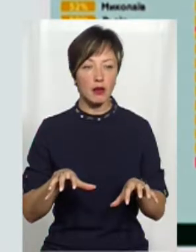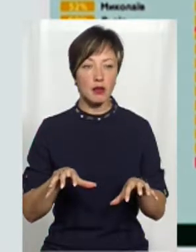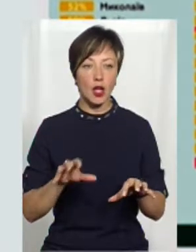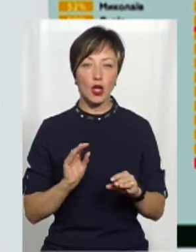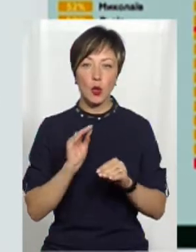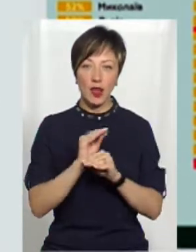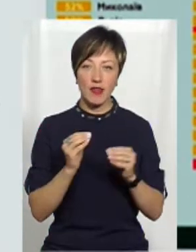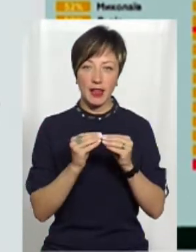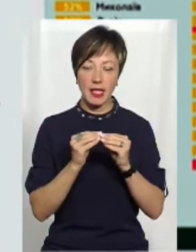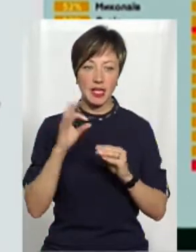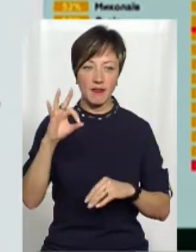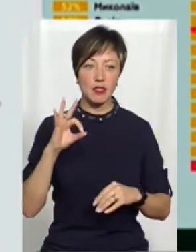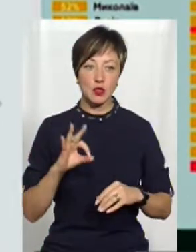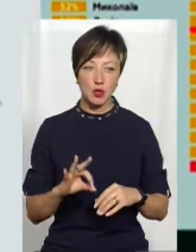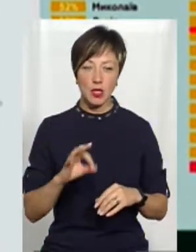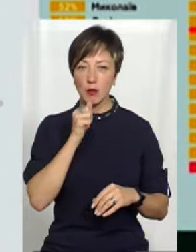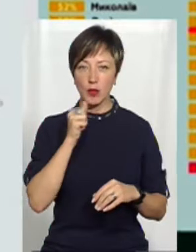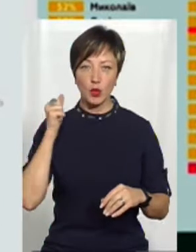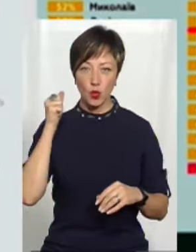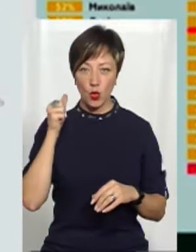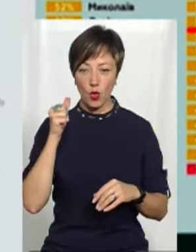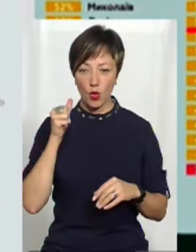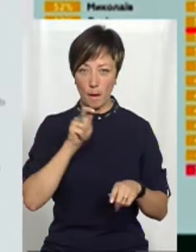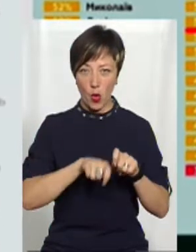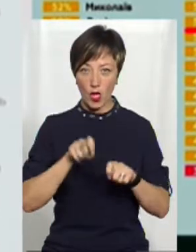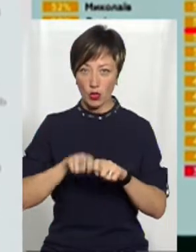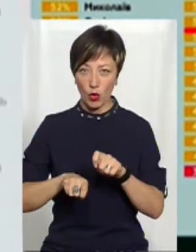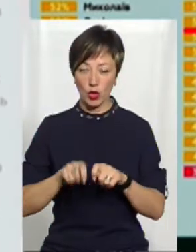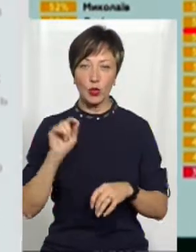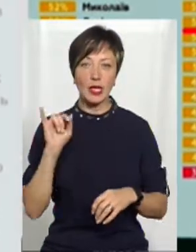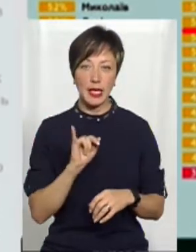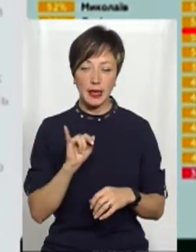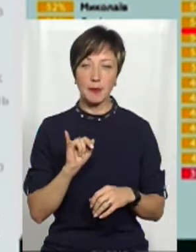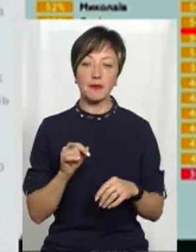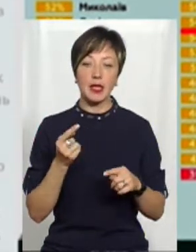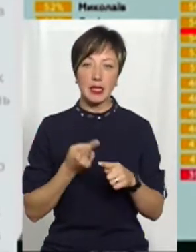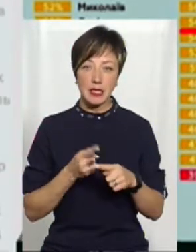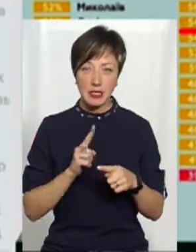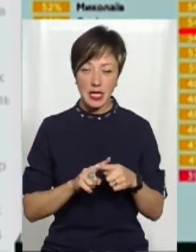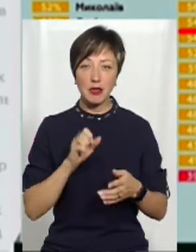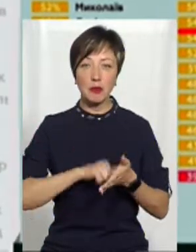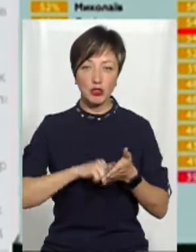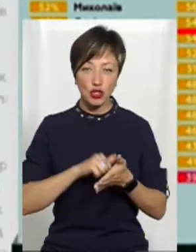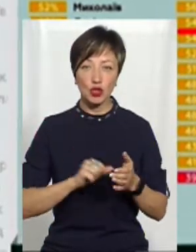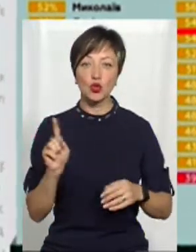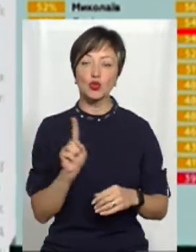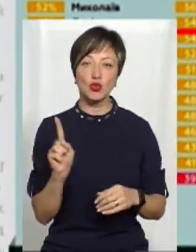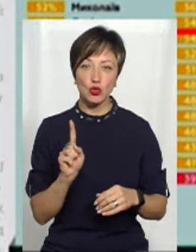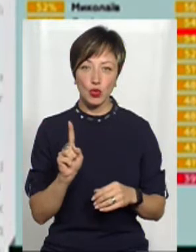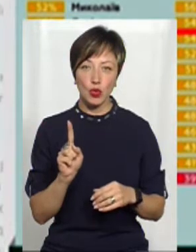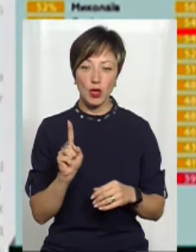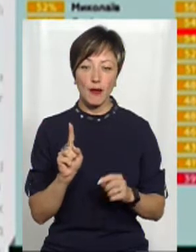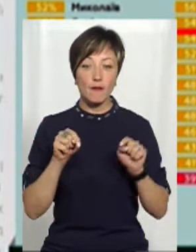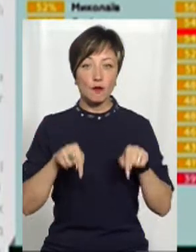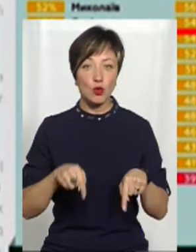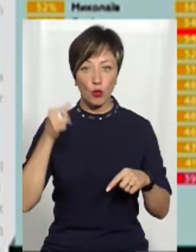додав 10% практично з минулого моніторингу. І це зумовлено насамперед тим, що